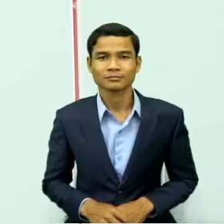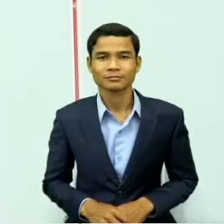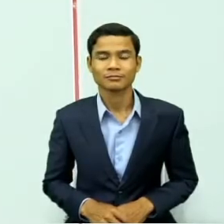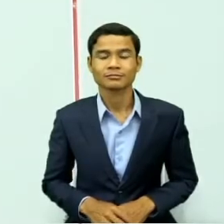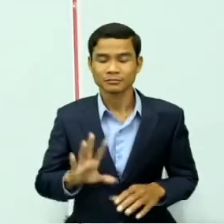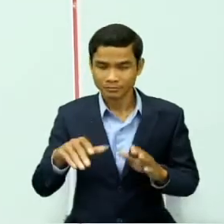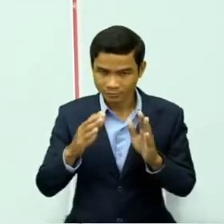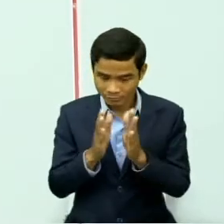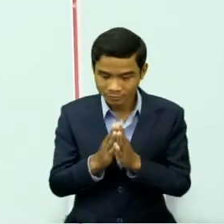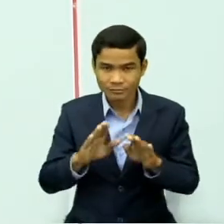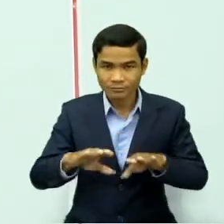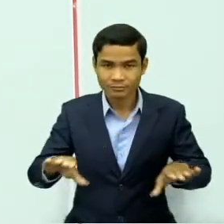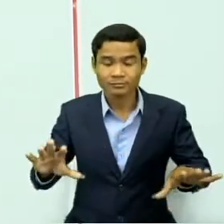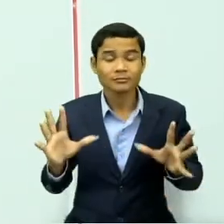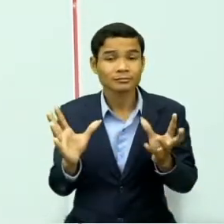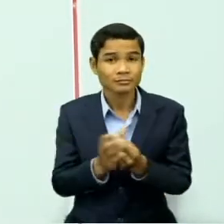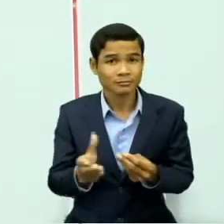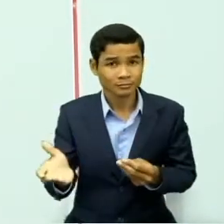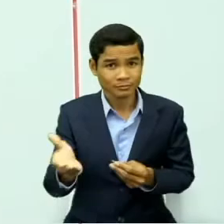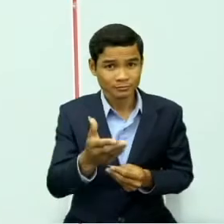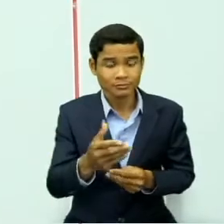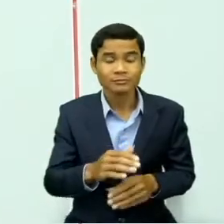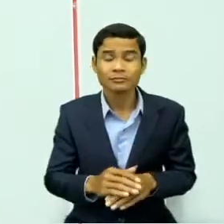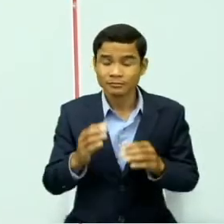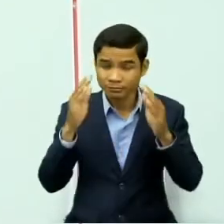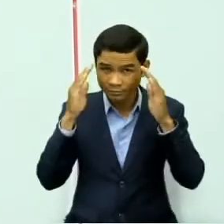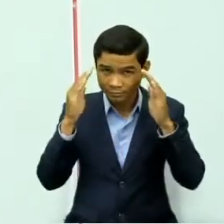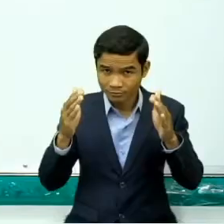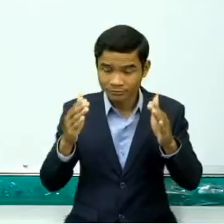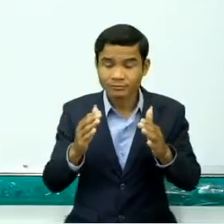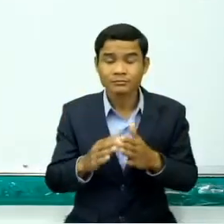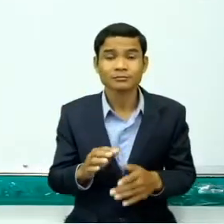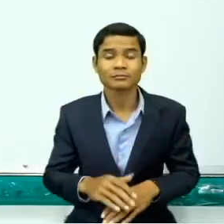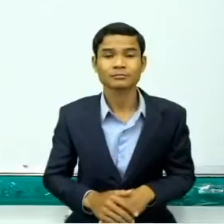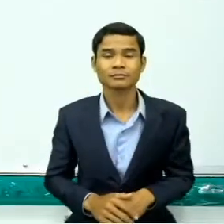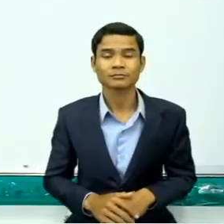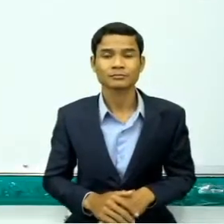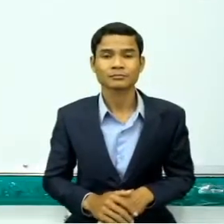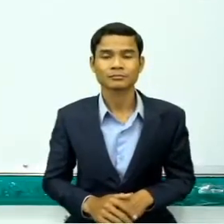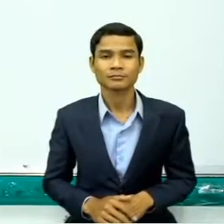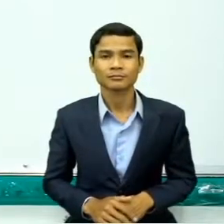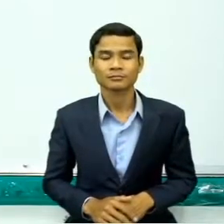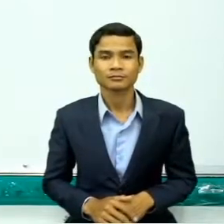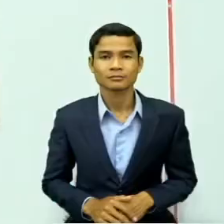Chà, con. Chà, con sẽ đâm nhạc rú, ăn sân ná.